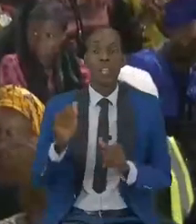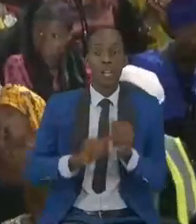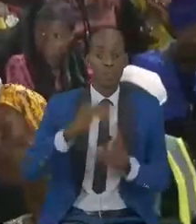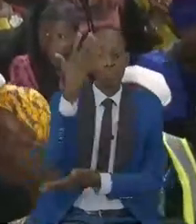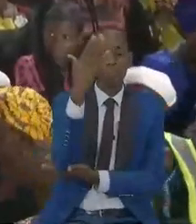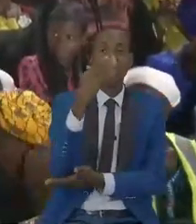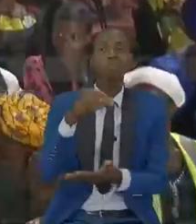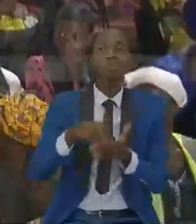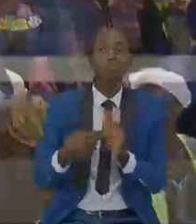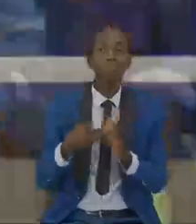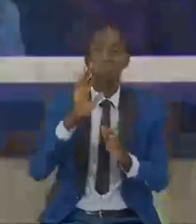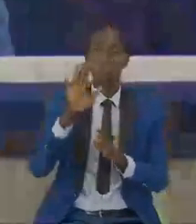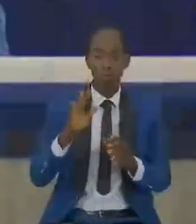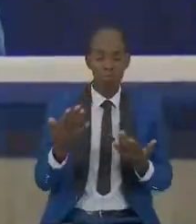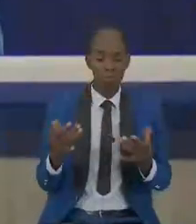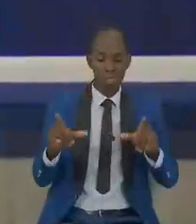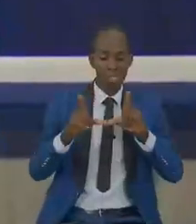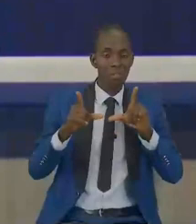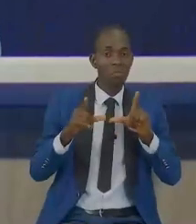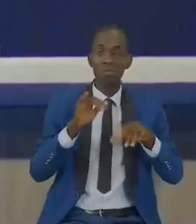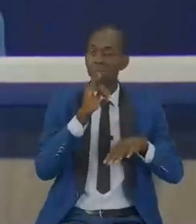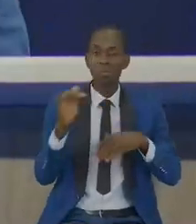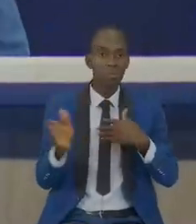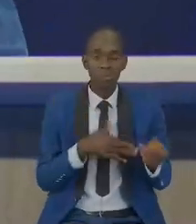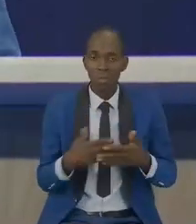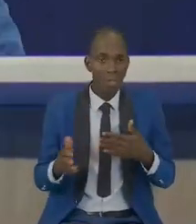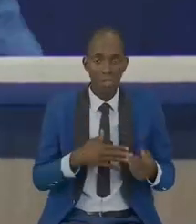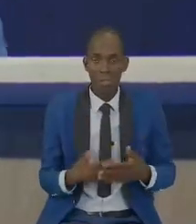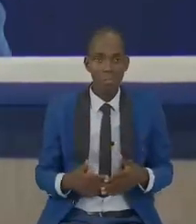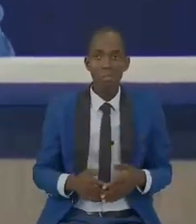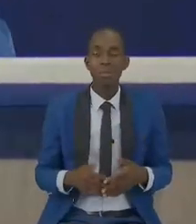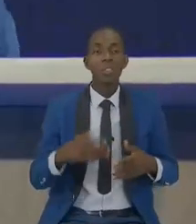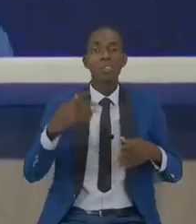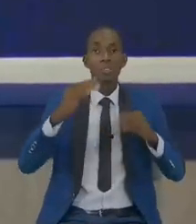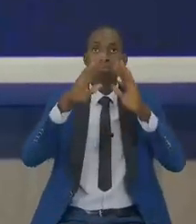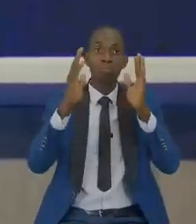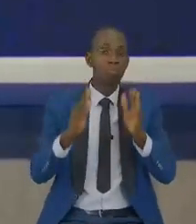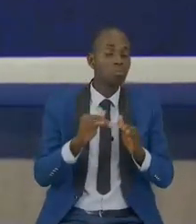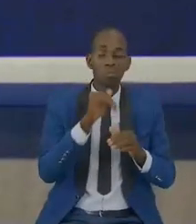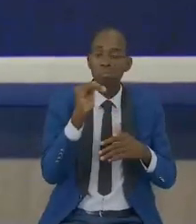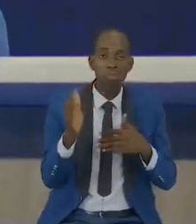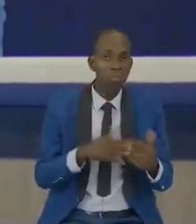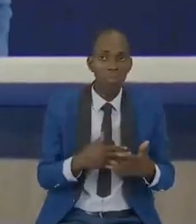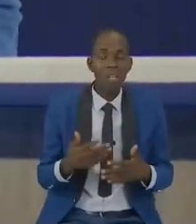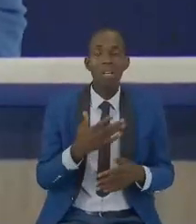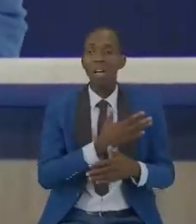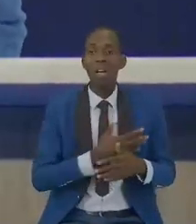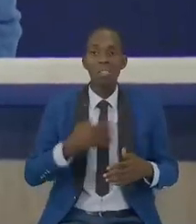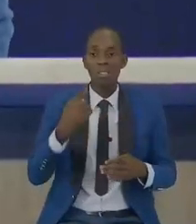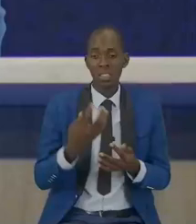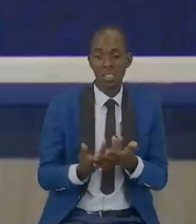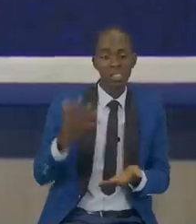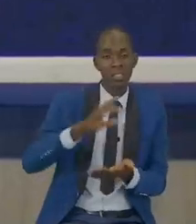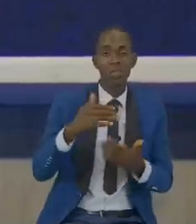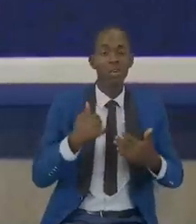arbre séculaire, une personne élevée, la forme n'importe pas,